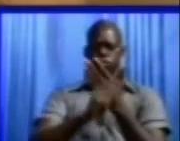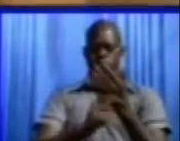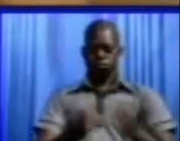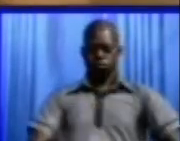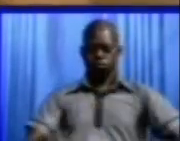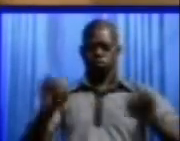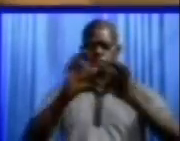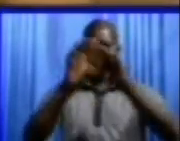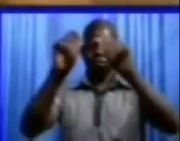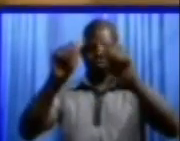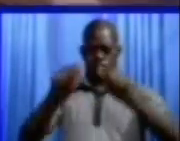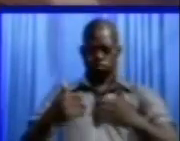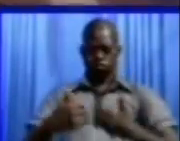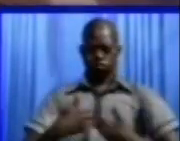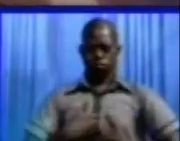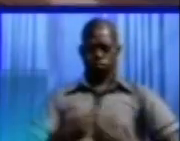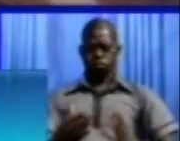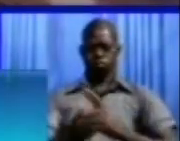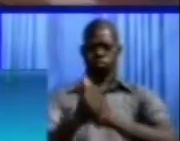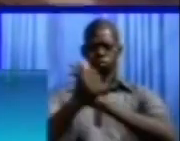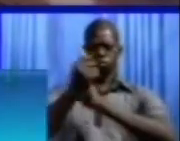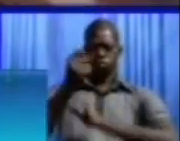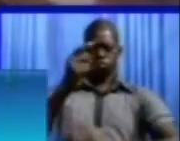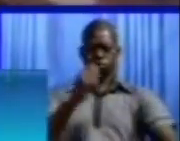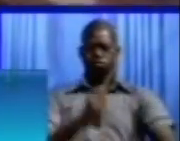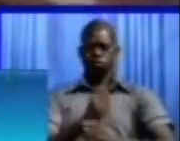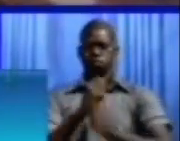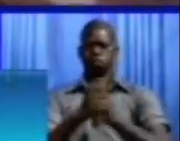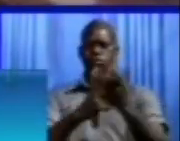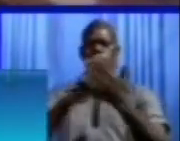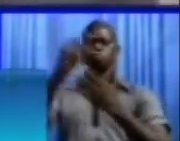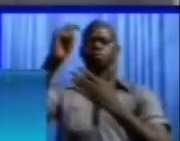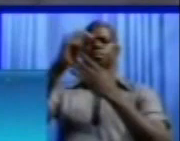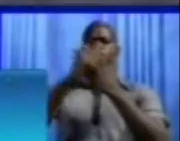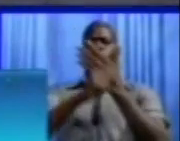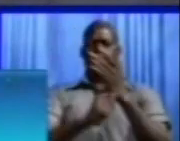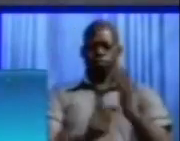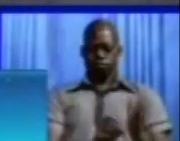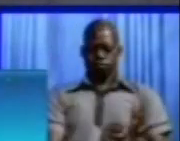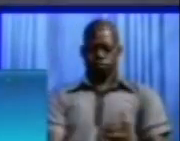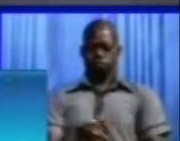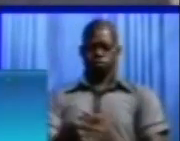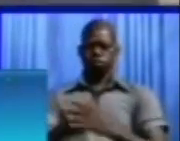important que nous puissions disposer des compétences. Les travaux de ce projet d'assainissement